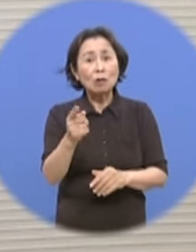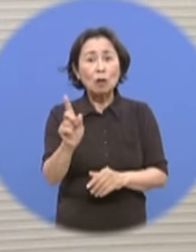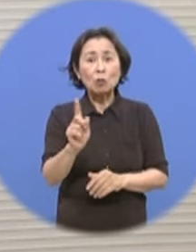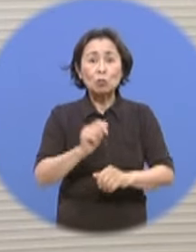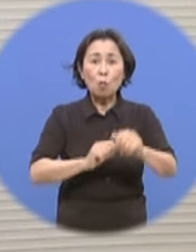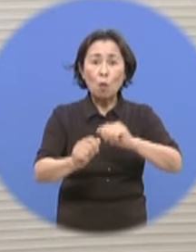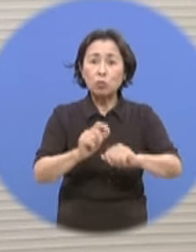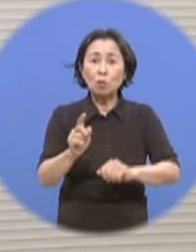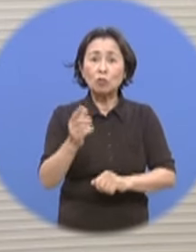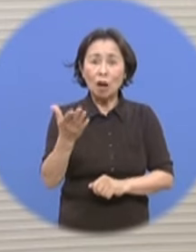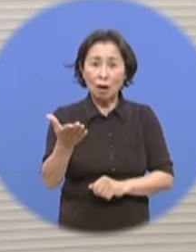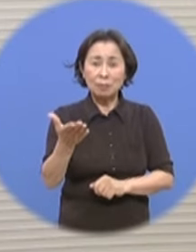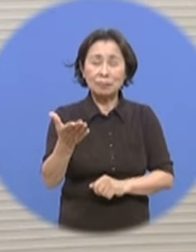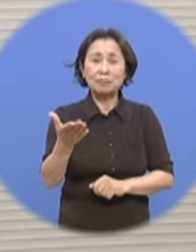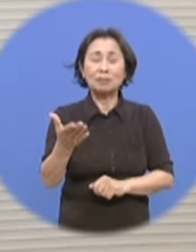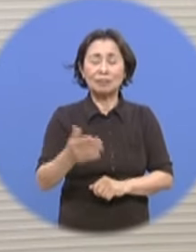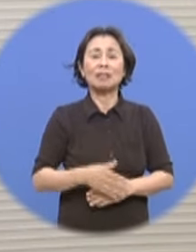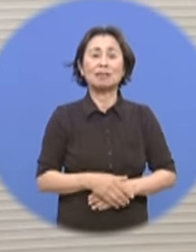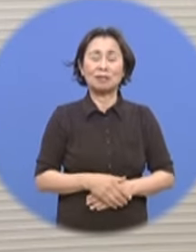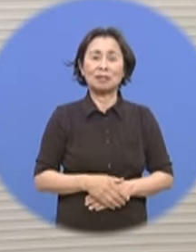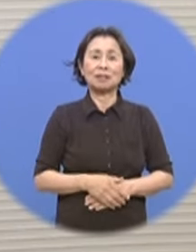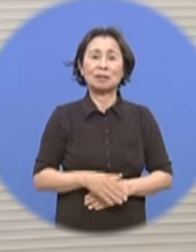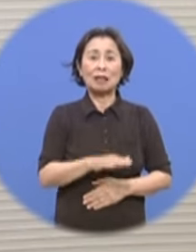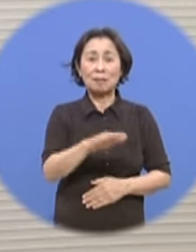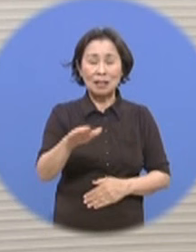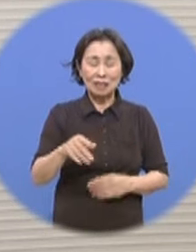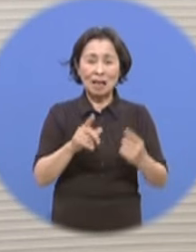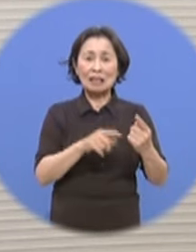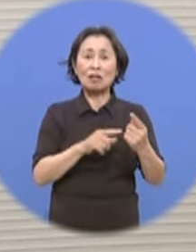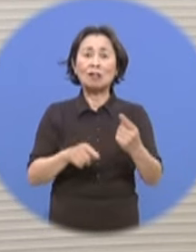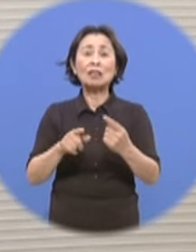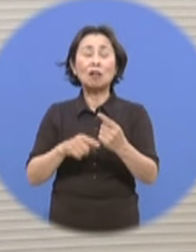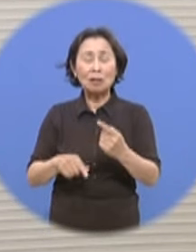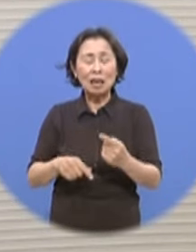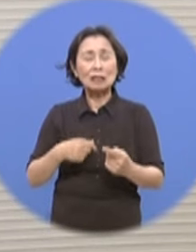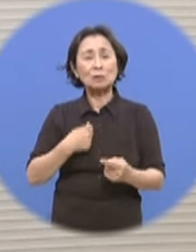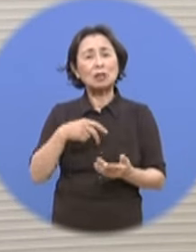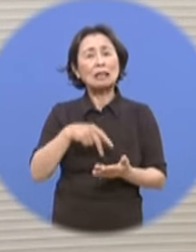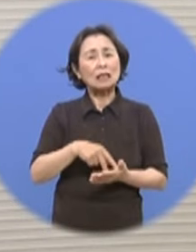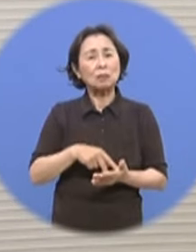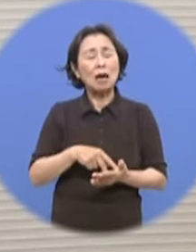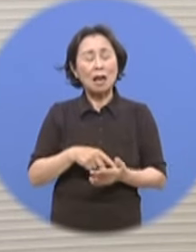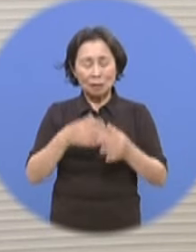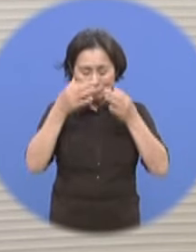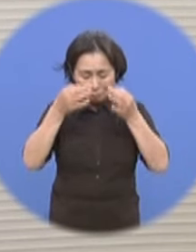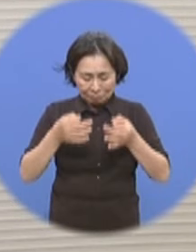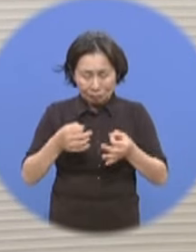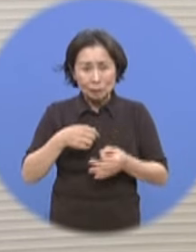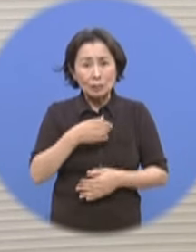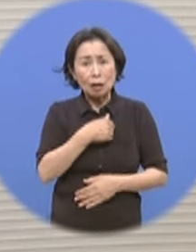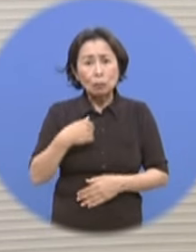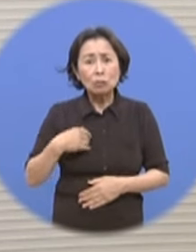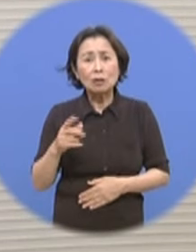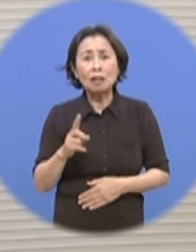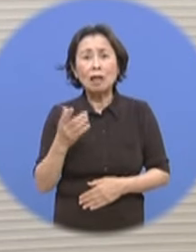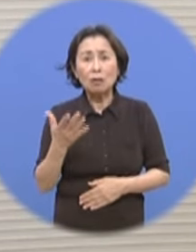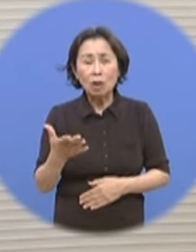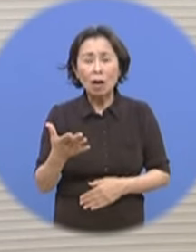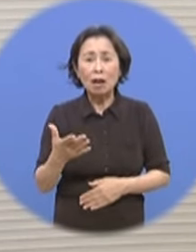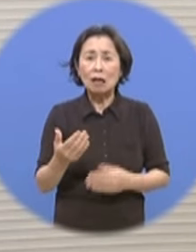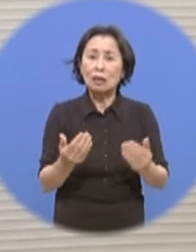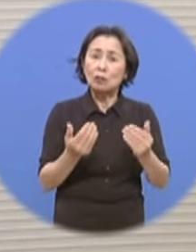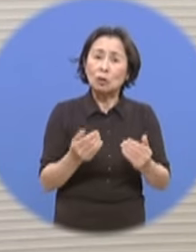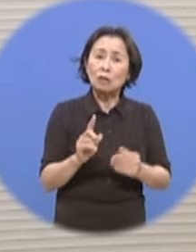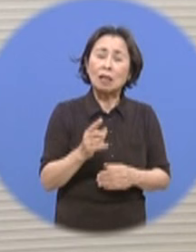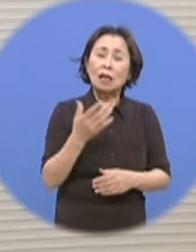ました皆様1人1人がそれぞれの立場で自分は何ができるのか何をしなければならないのかどこと